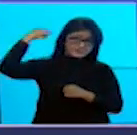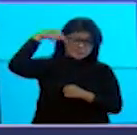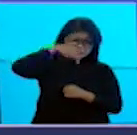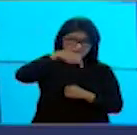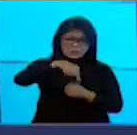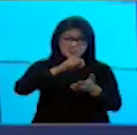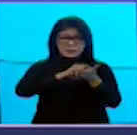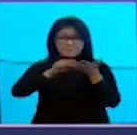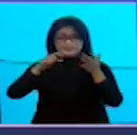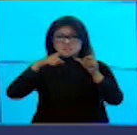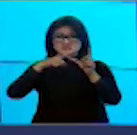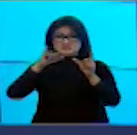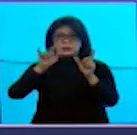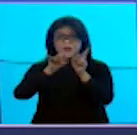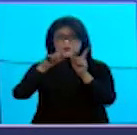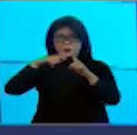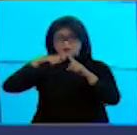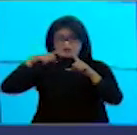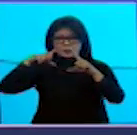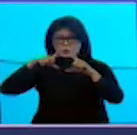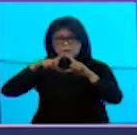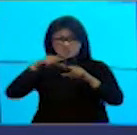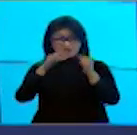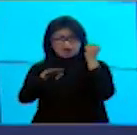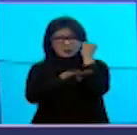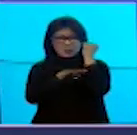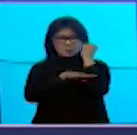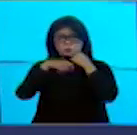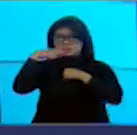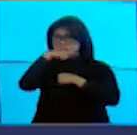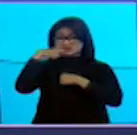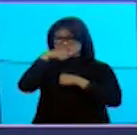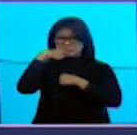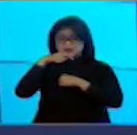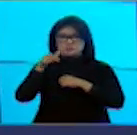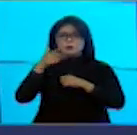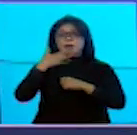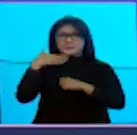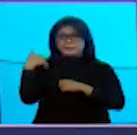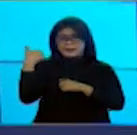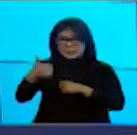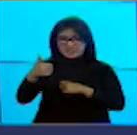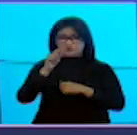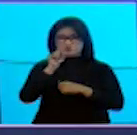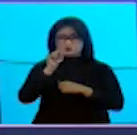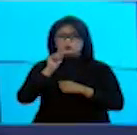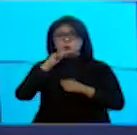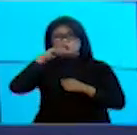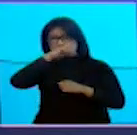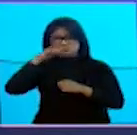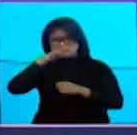itu selalu dinilai sangat baik untuk menjaga kesehatan gigi dan mulut. Sampai-sampai ada pasta gigi kan